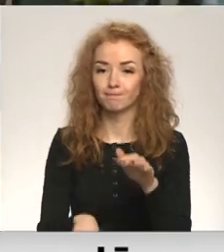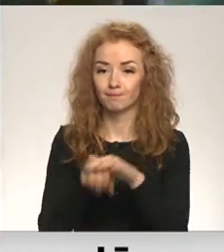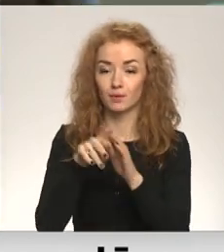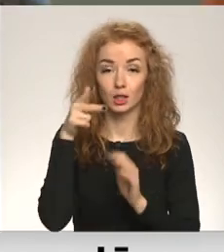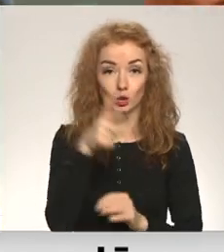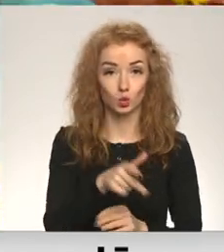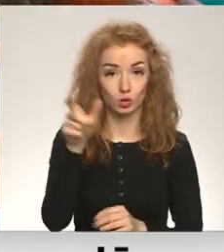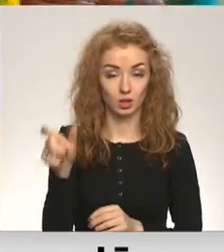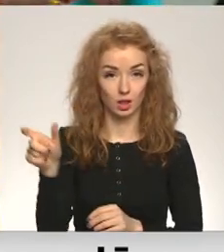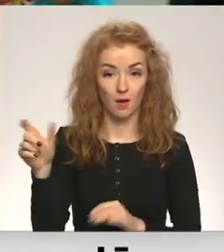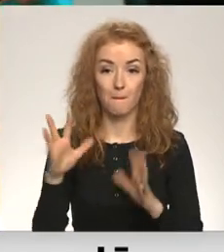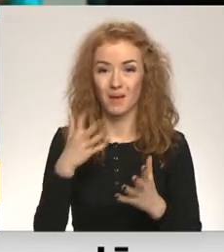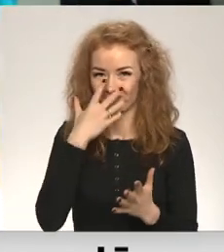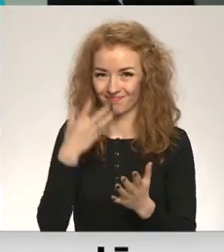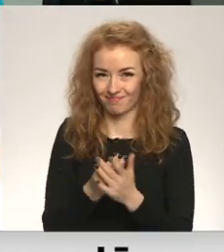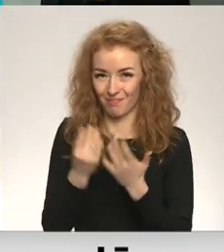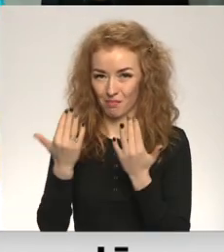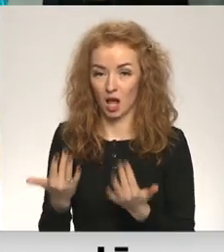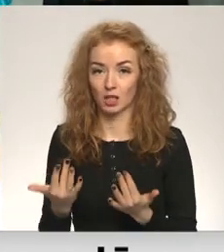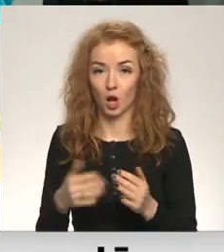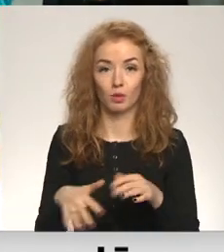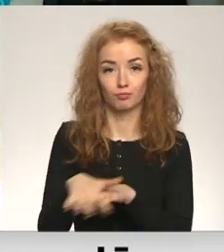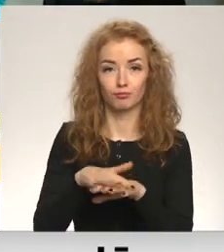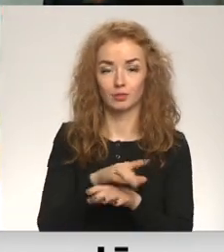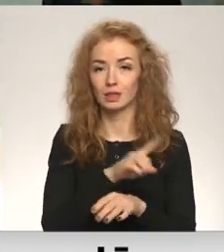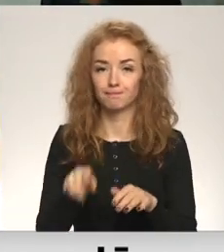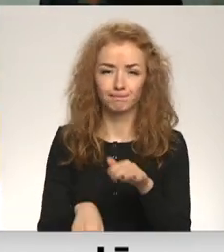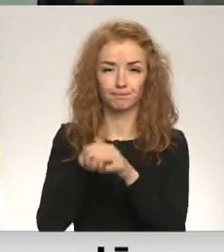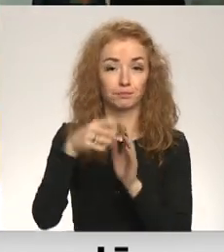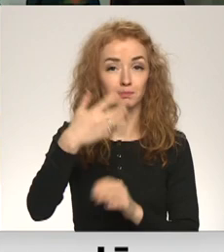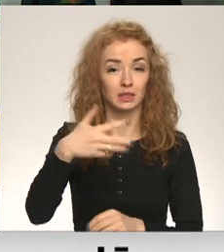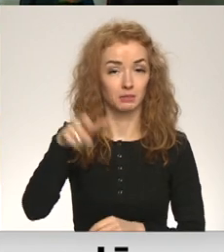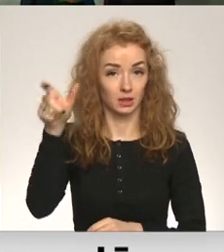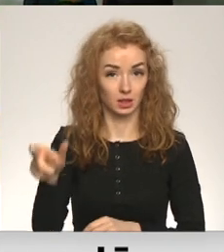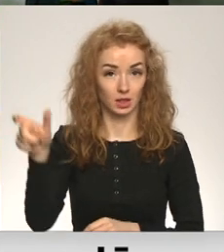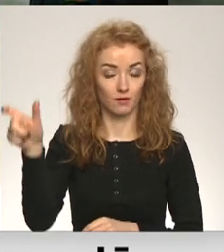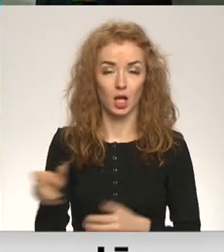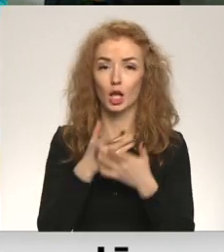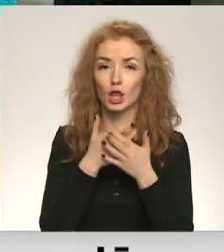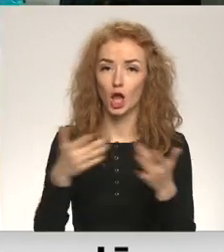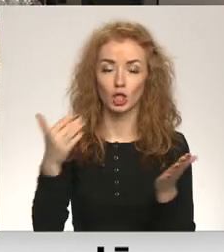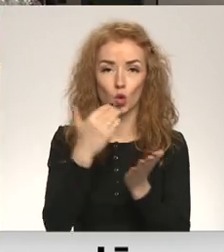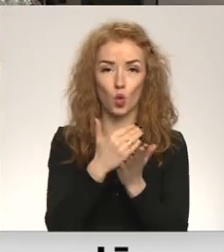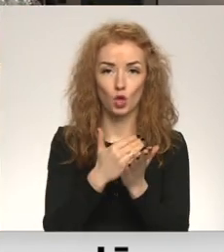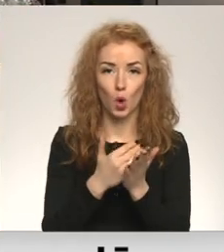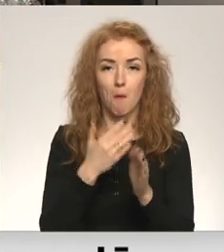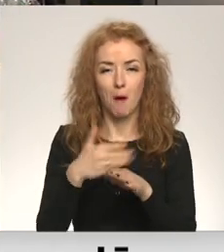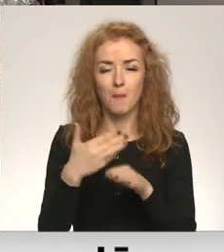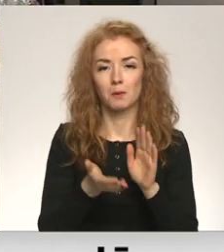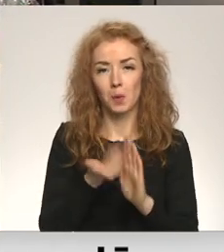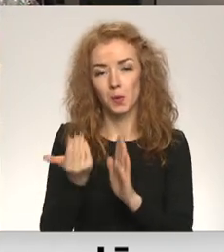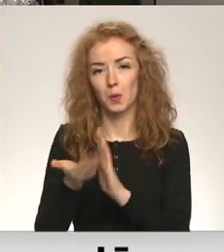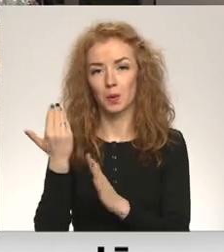bet privātajos pasākumos drīksties pulcēties līdz 50 cilvēkiem. Dažādas prasības tiks mīkstinātas pakalpojumu sniedzējiem